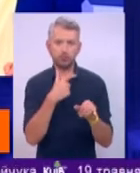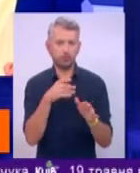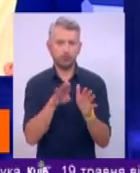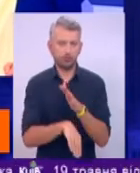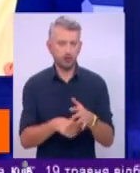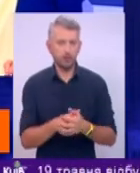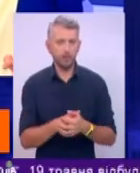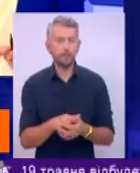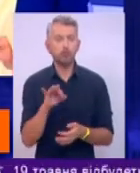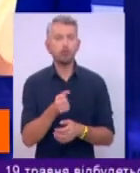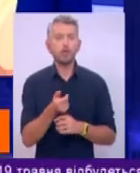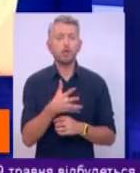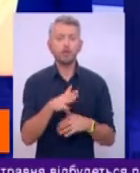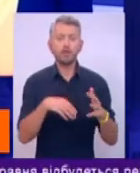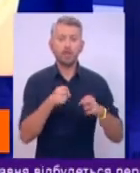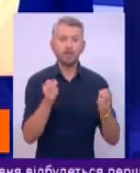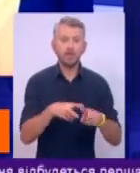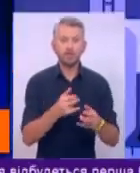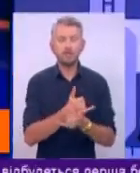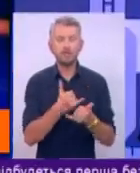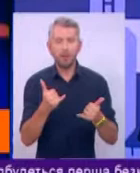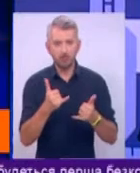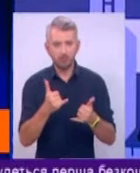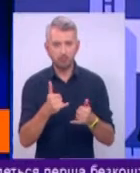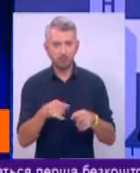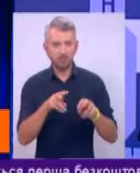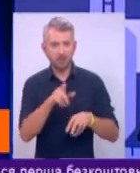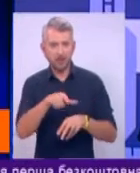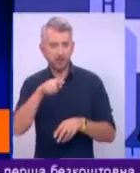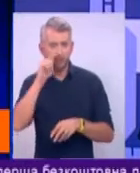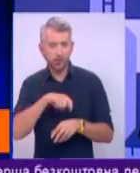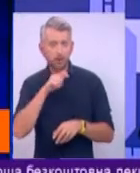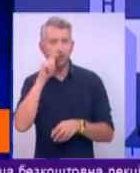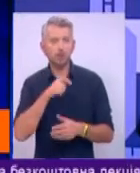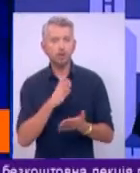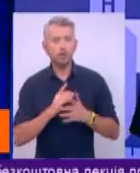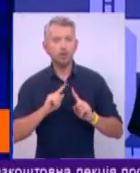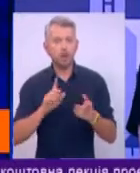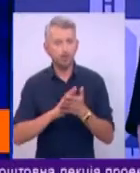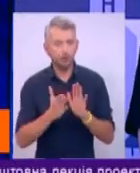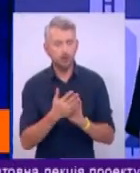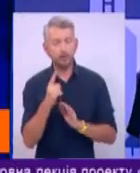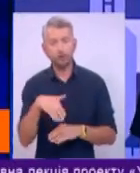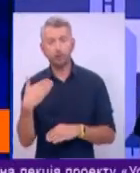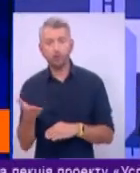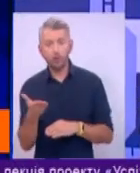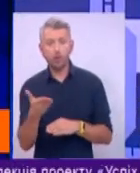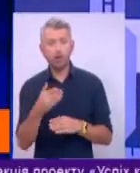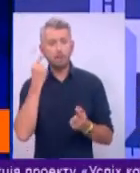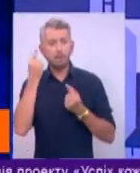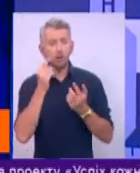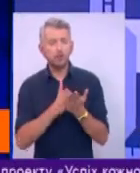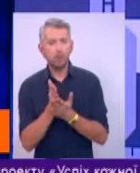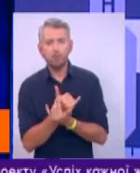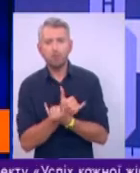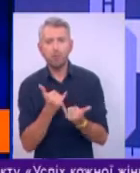того, кількості фахівців і забезпечення фахового в Україні. Розумієте, в Україні є унікальна ситуація. З одного боку, ринок психологічних послуг,